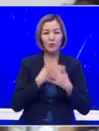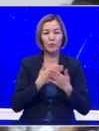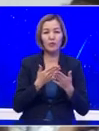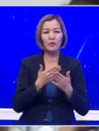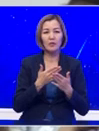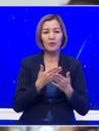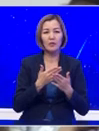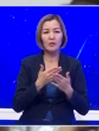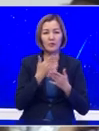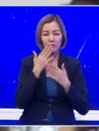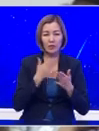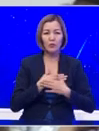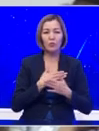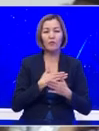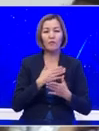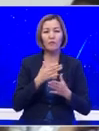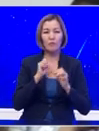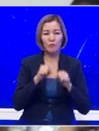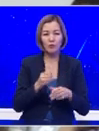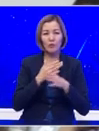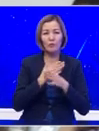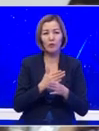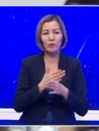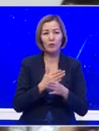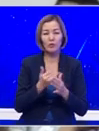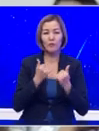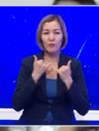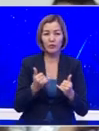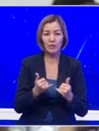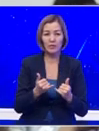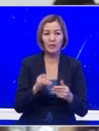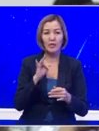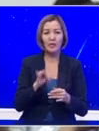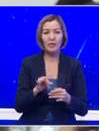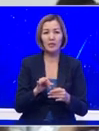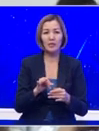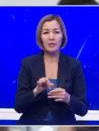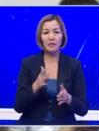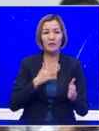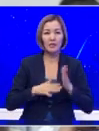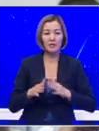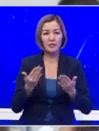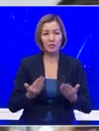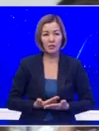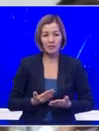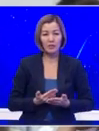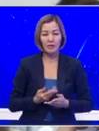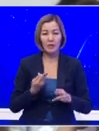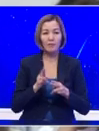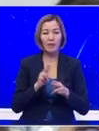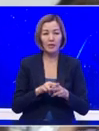только через любовь можно получить и признание, и уважение, и радость от жизни.